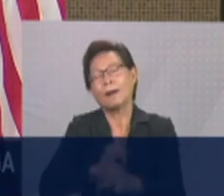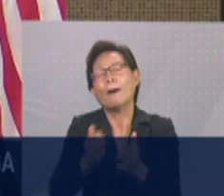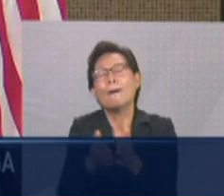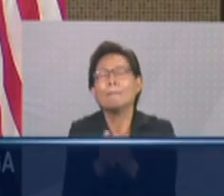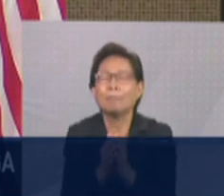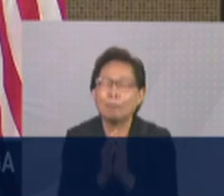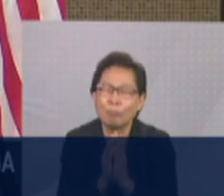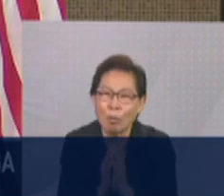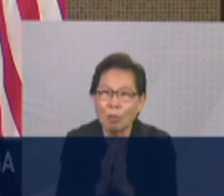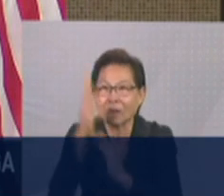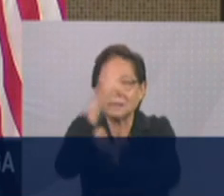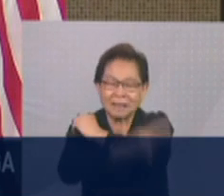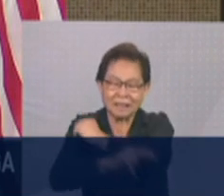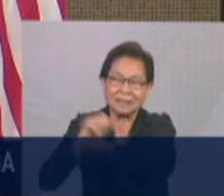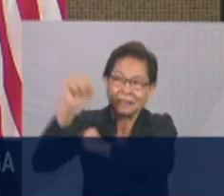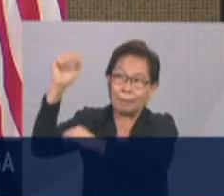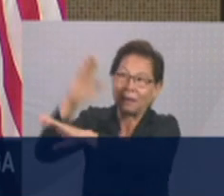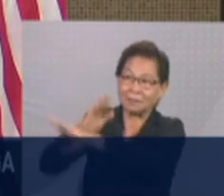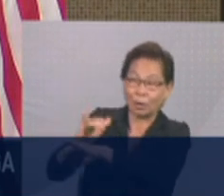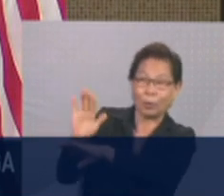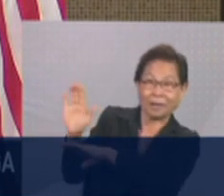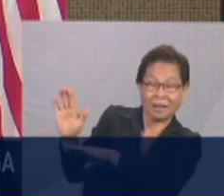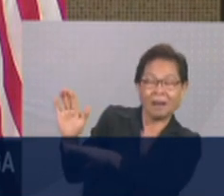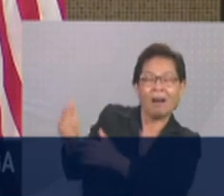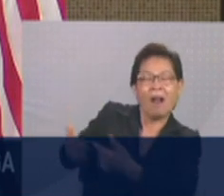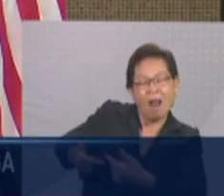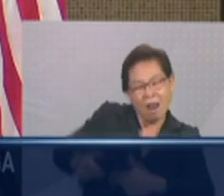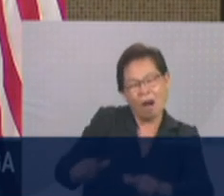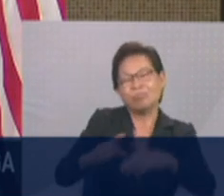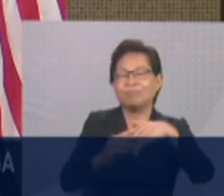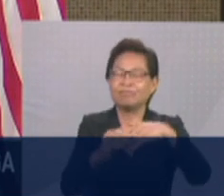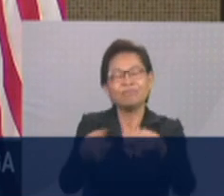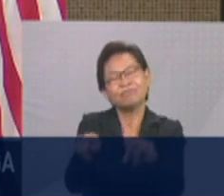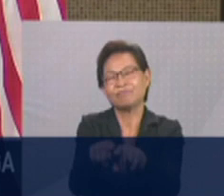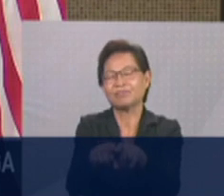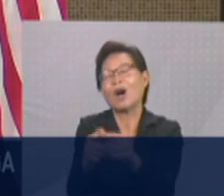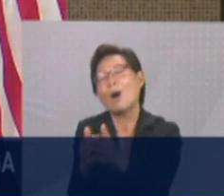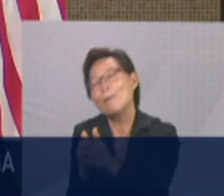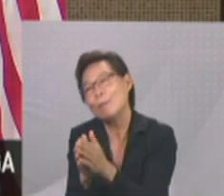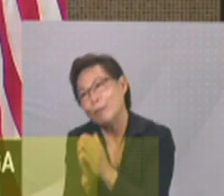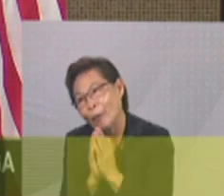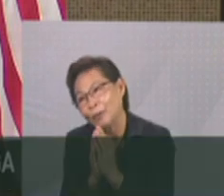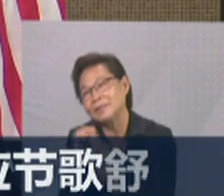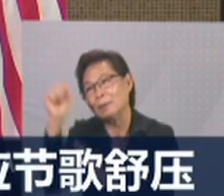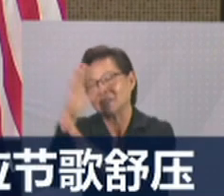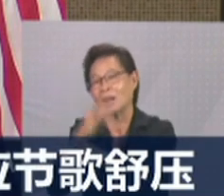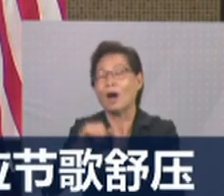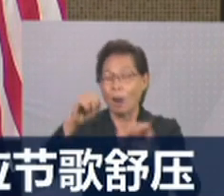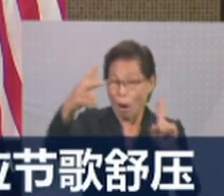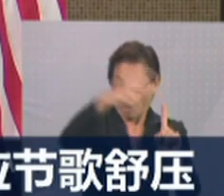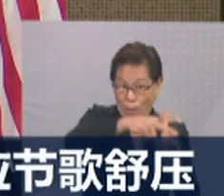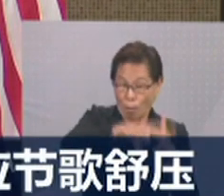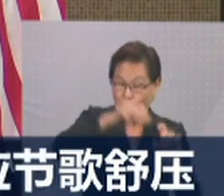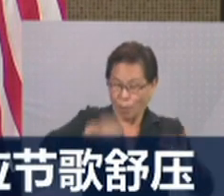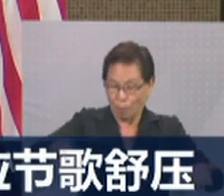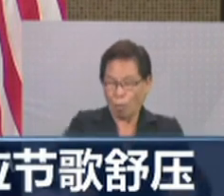mohon supaya kerajaan negeri Sabah dan Sarawak memberikan kelonggaran yang sama. 穆尤丁说，今年的开斋节穆斯林无